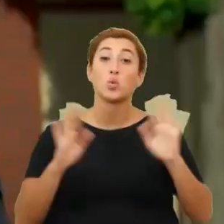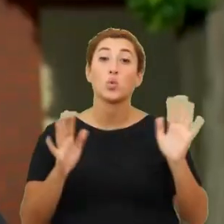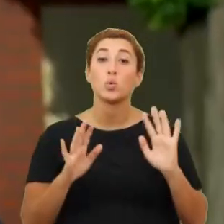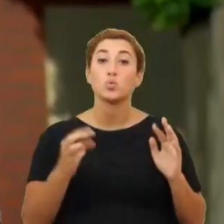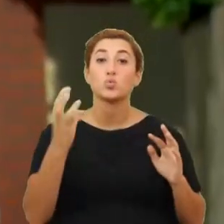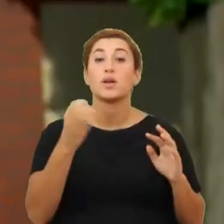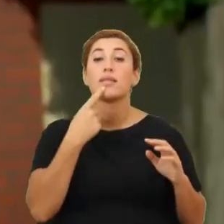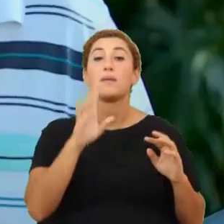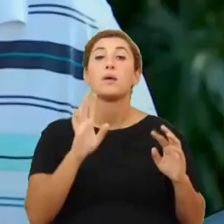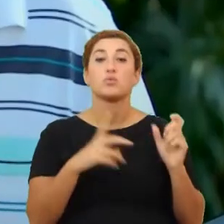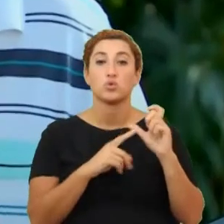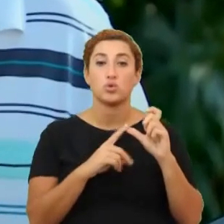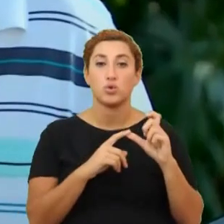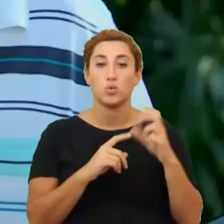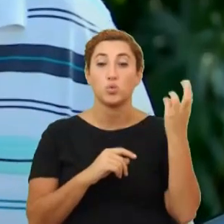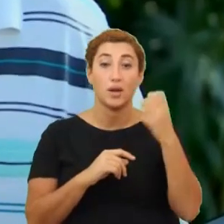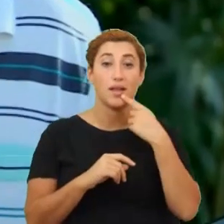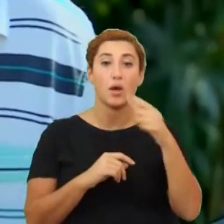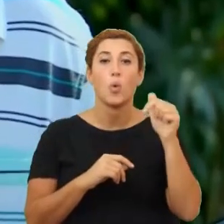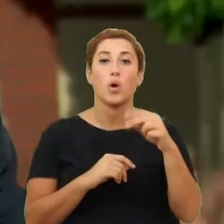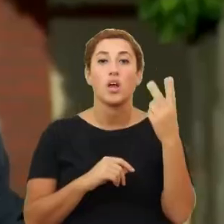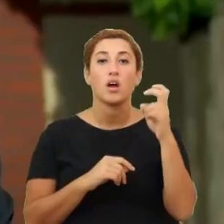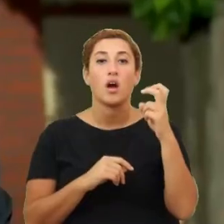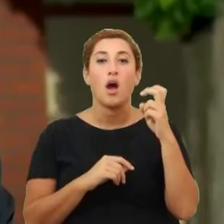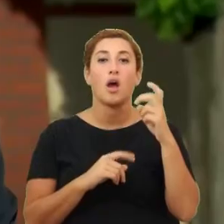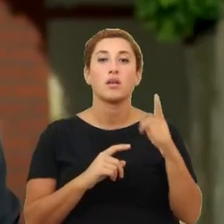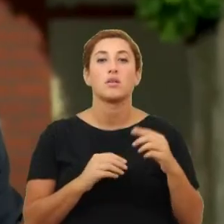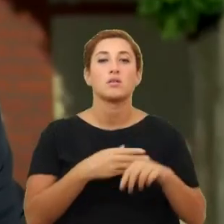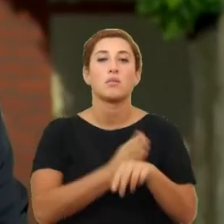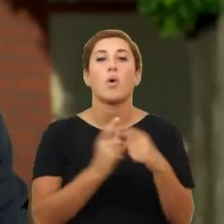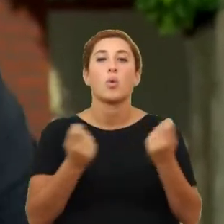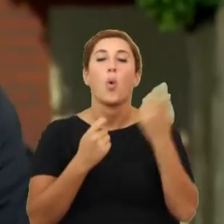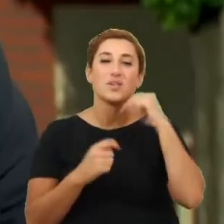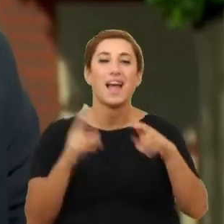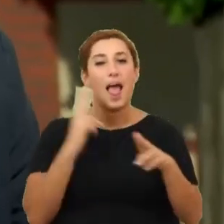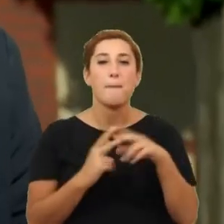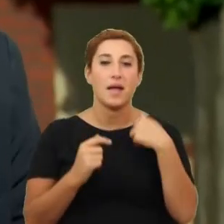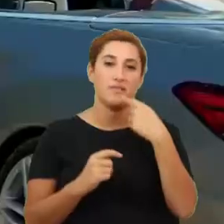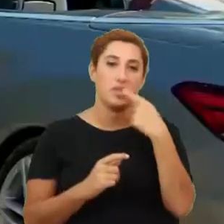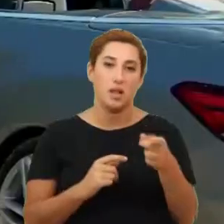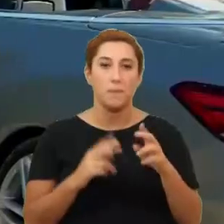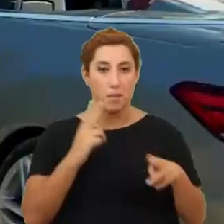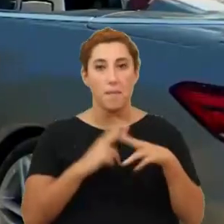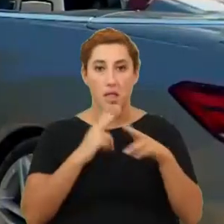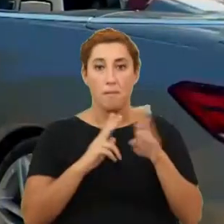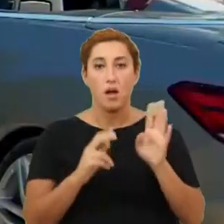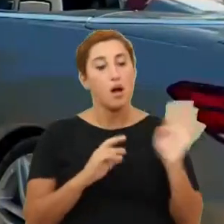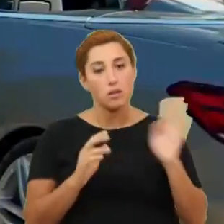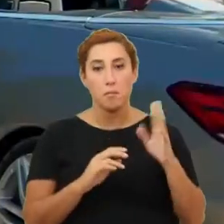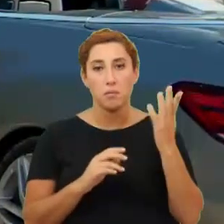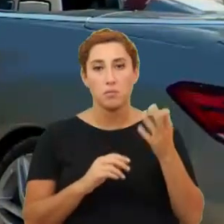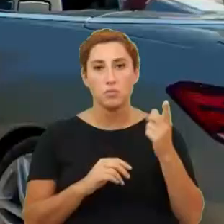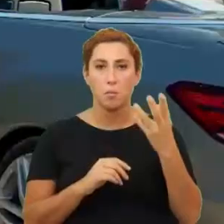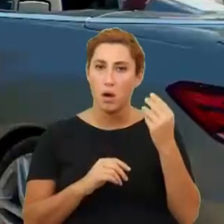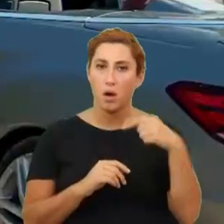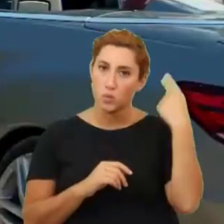yok, 3 ay demeyelim Şükrü. 3 ay dersek o 2 ayı da kullanırlar onlar orada. O yüzden biz hemen diyelim. Hı hı. Hemen hemen. Sana bayağı